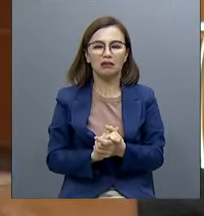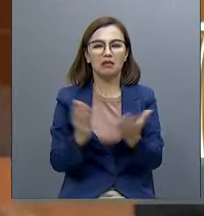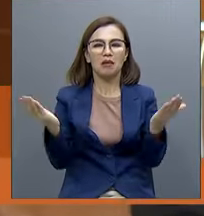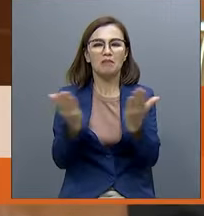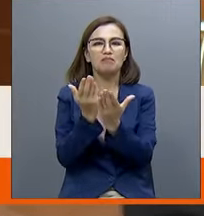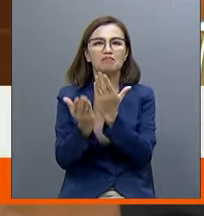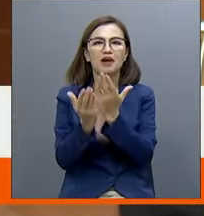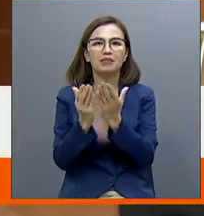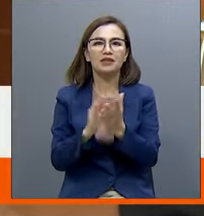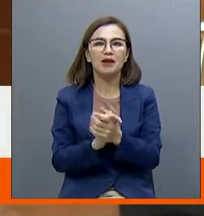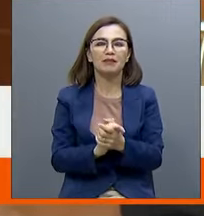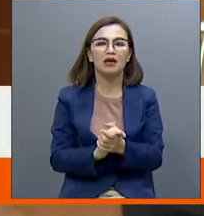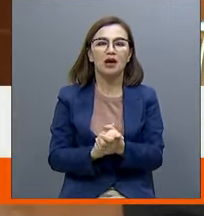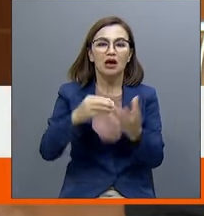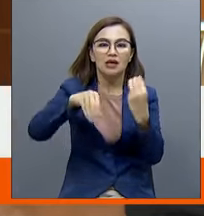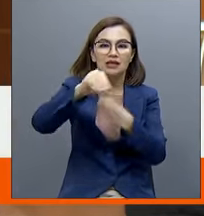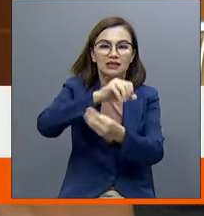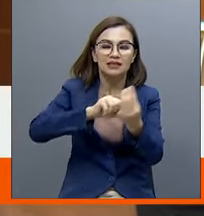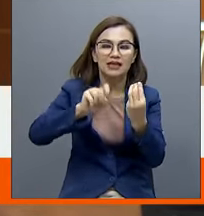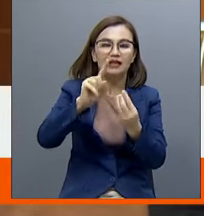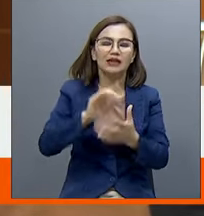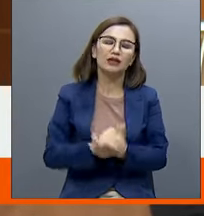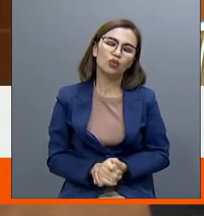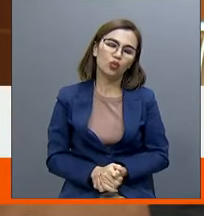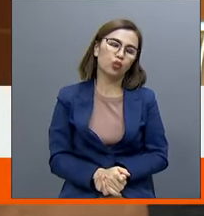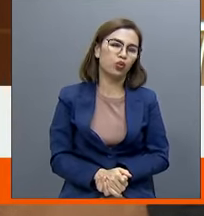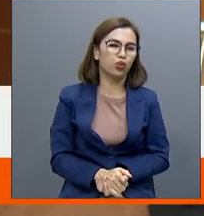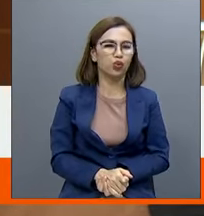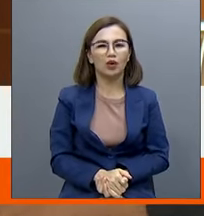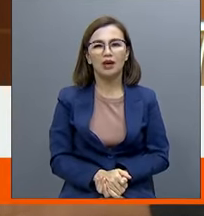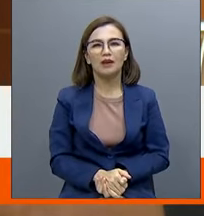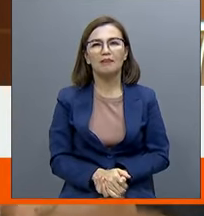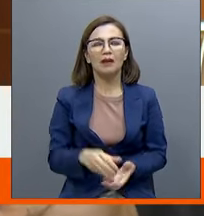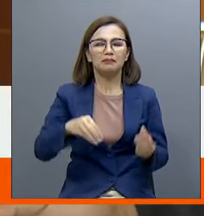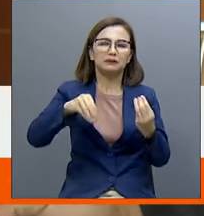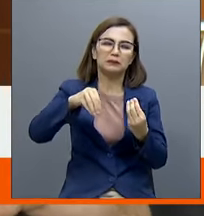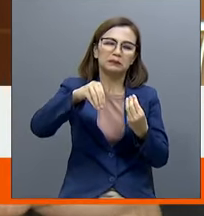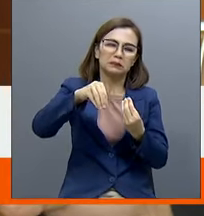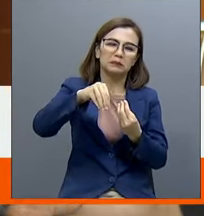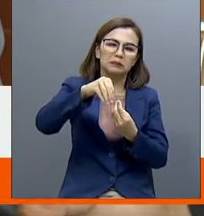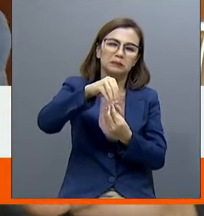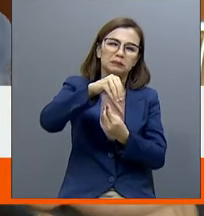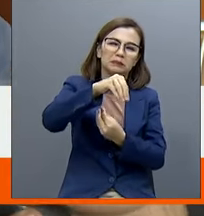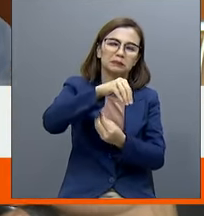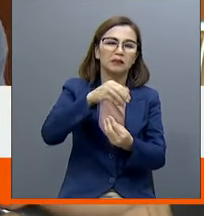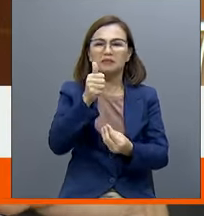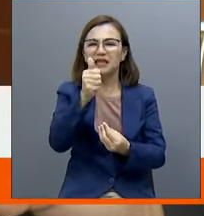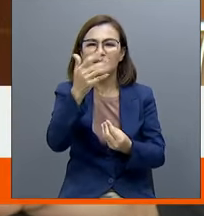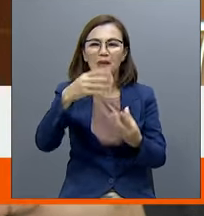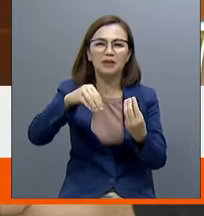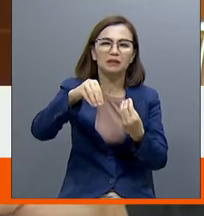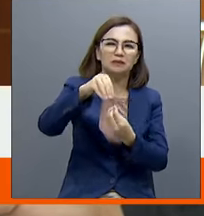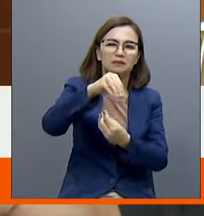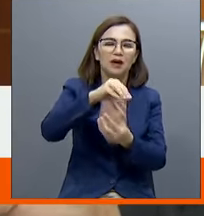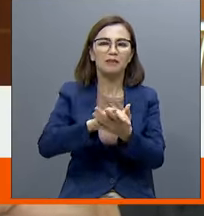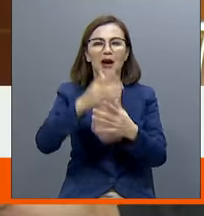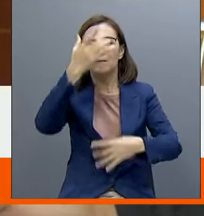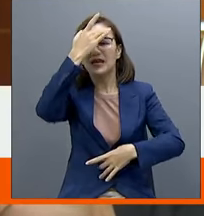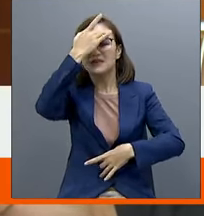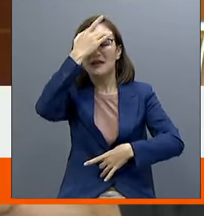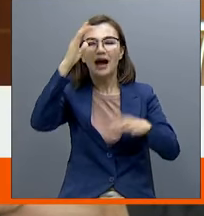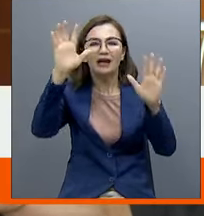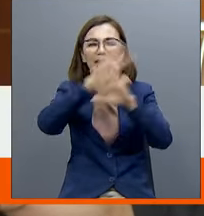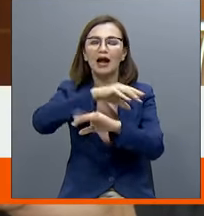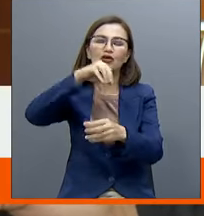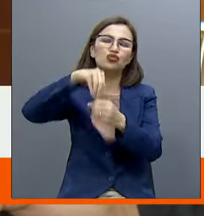อยู่ผมพูดเสมอมันเหมือนคนไม่ฟื้นไข้นอนนอนเรียกนะนอนเตียงอ่ะติดเตียงอ่ะเอ่าคนไข้ติดเตียงอ่ะใช่มั้